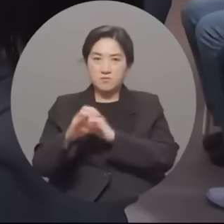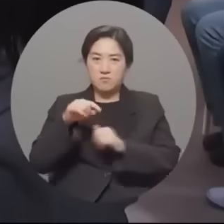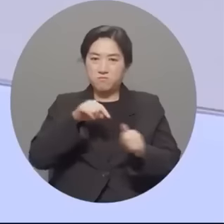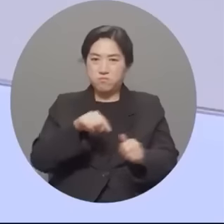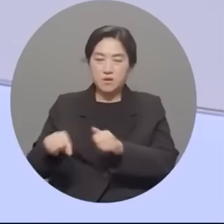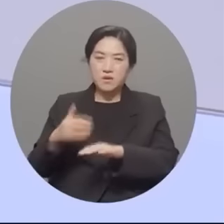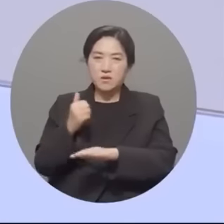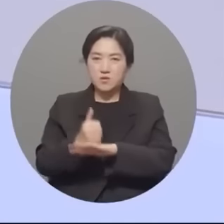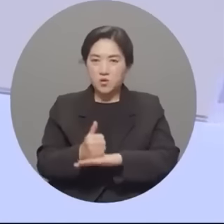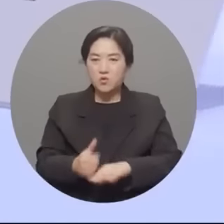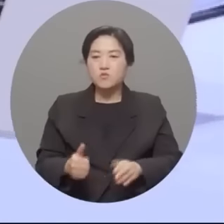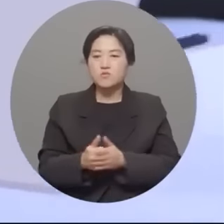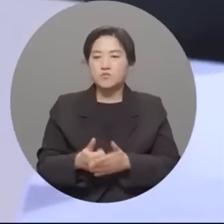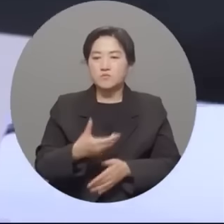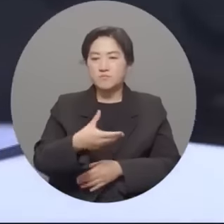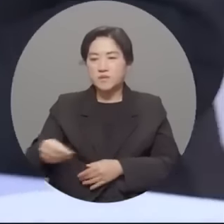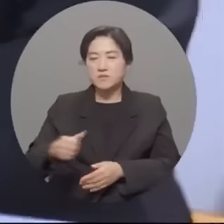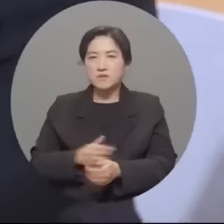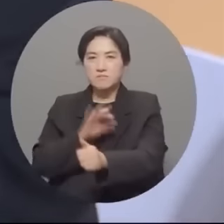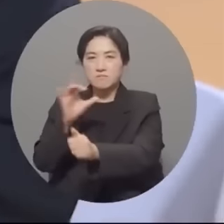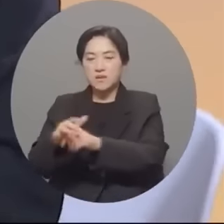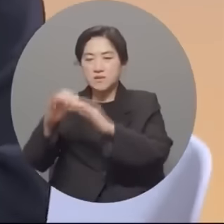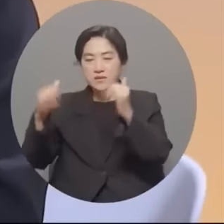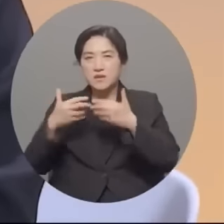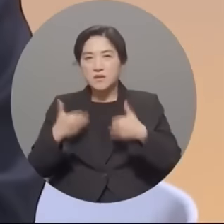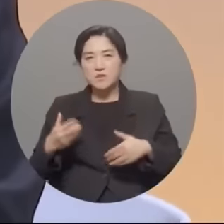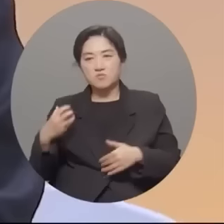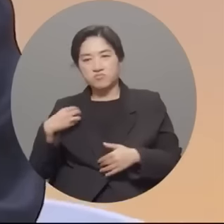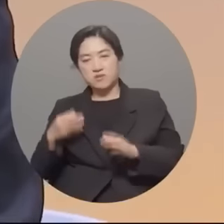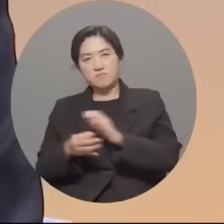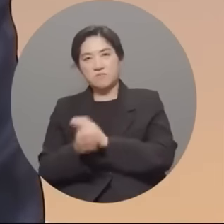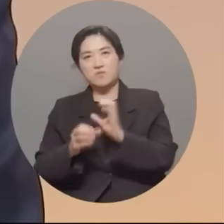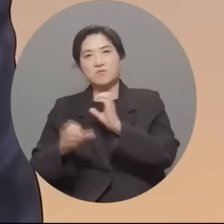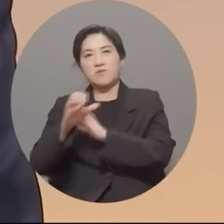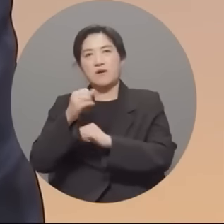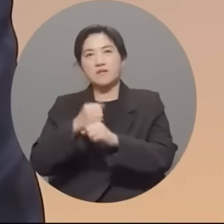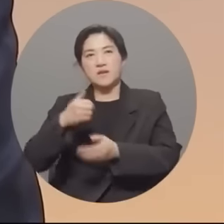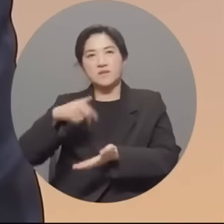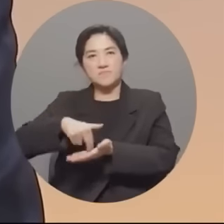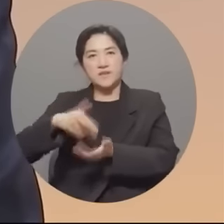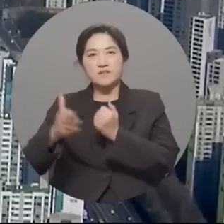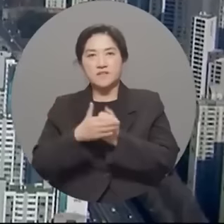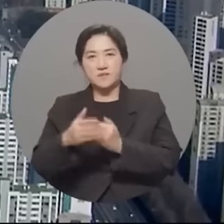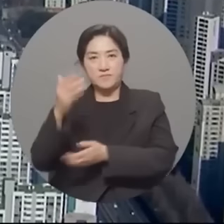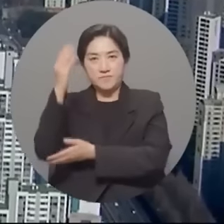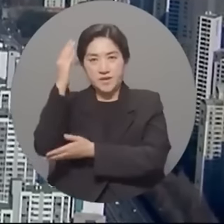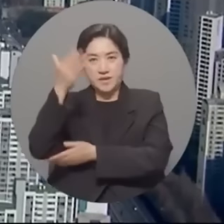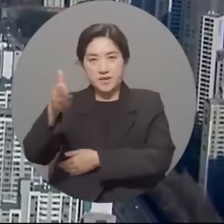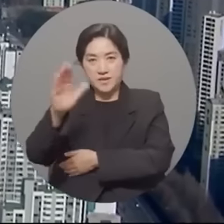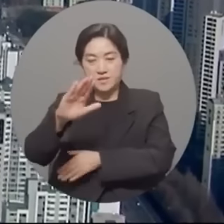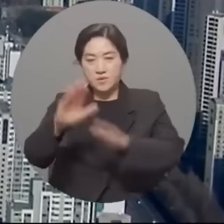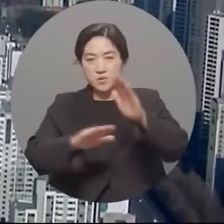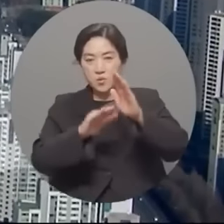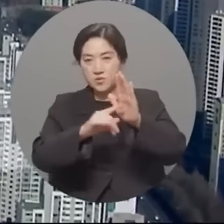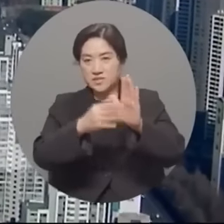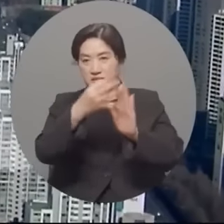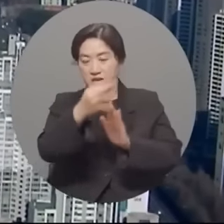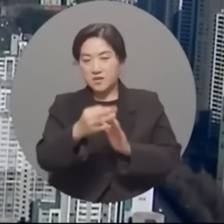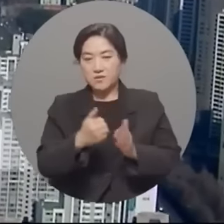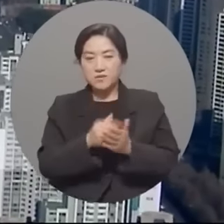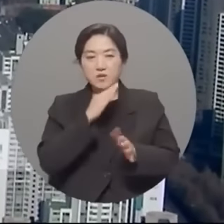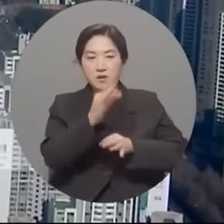임차인들에게 전가되어 사회적 약재의 부담 증가로 이어진다는 논리였습니다 하지만 공시가격이 시를